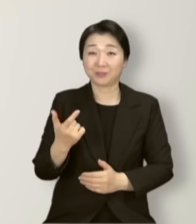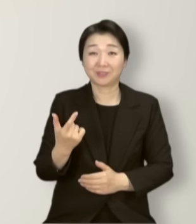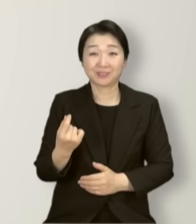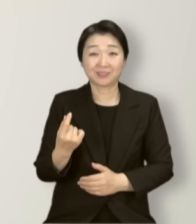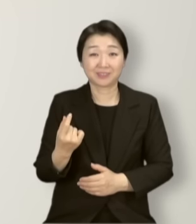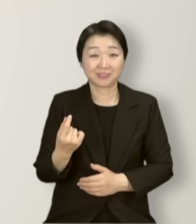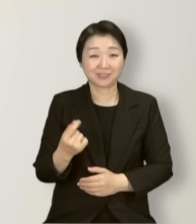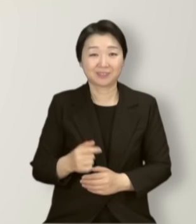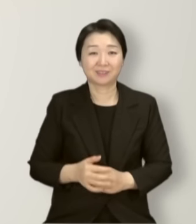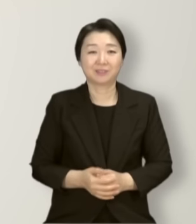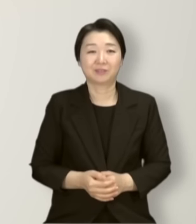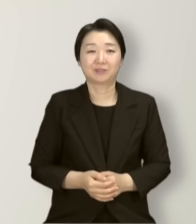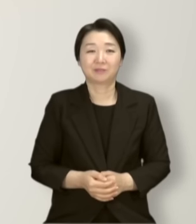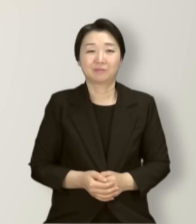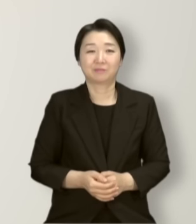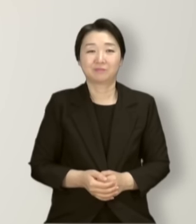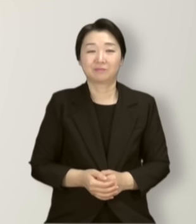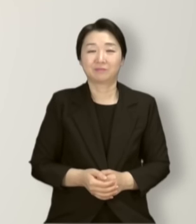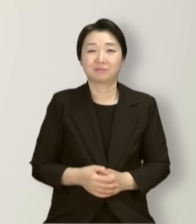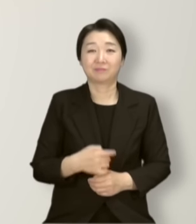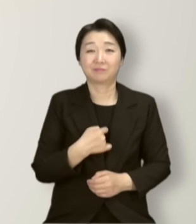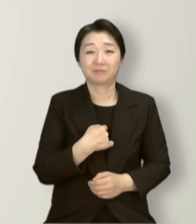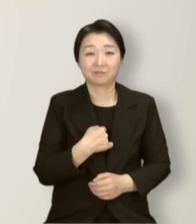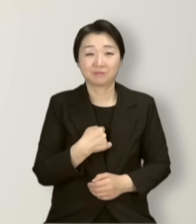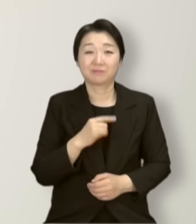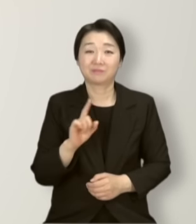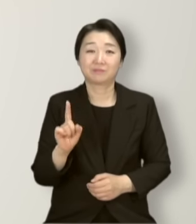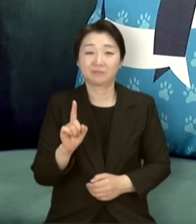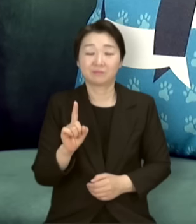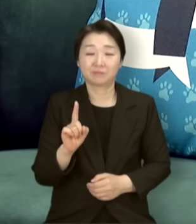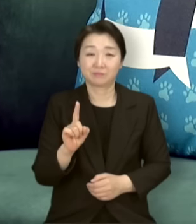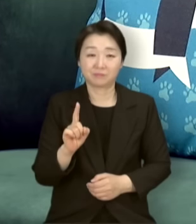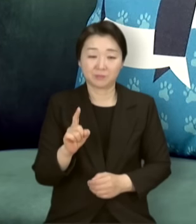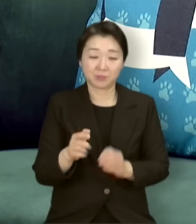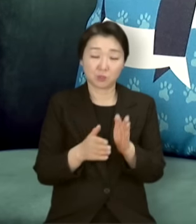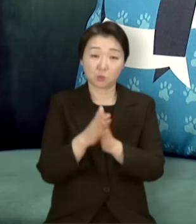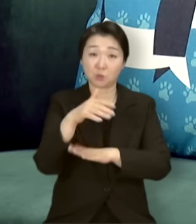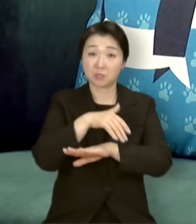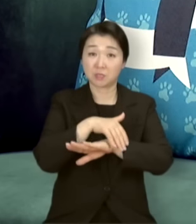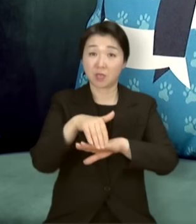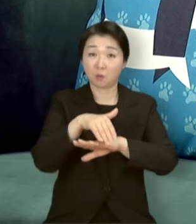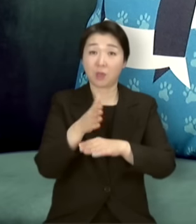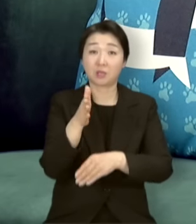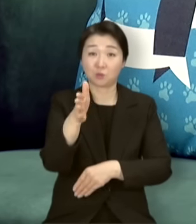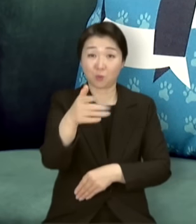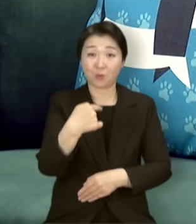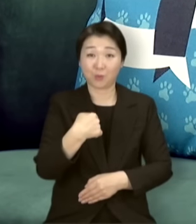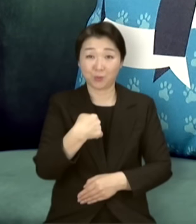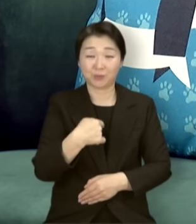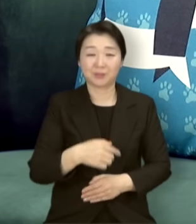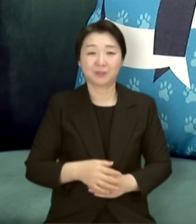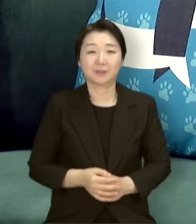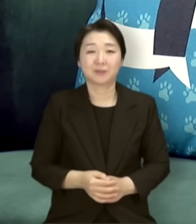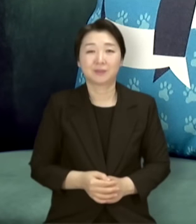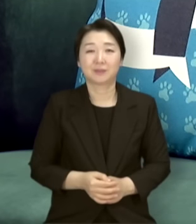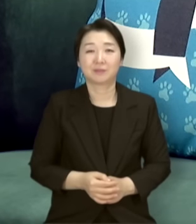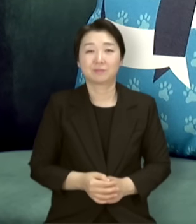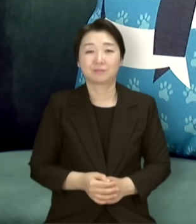굳건하게 되셨다고 들었습니다. 제가 사실은 도시계획을 전공을 했는데요. 네.